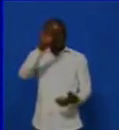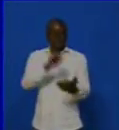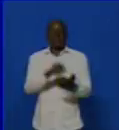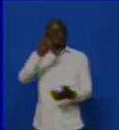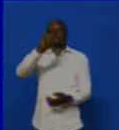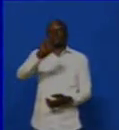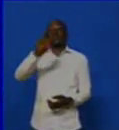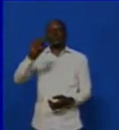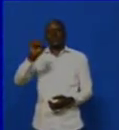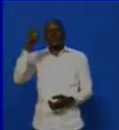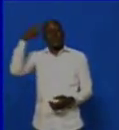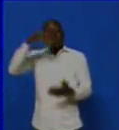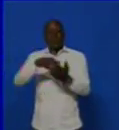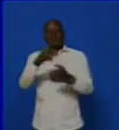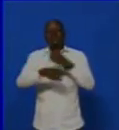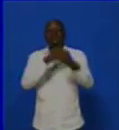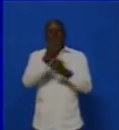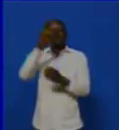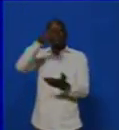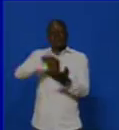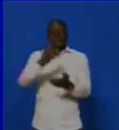200 000 la campagne 2017-2018.